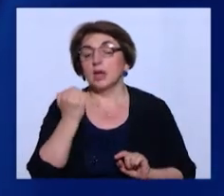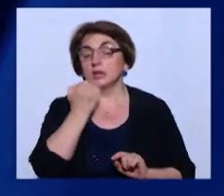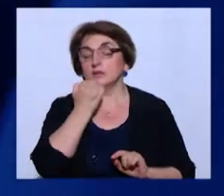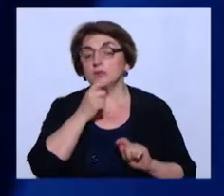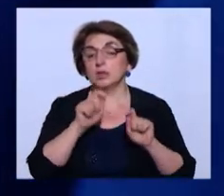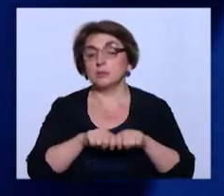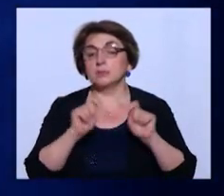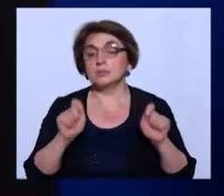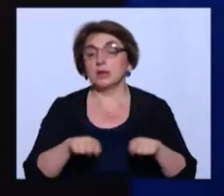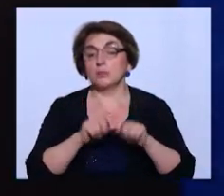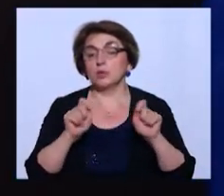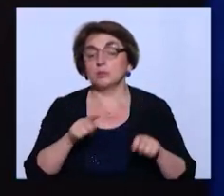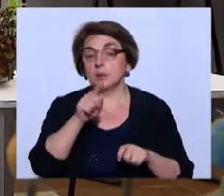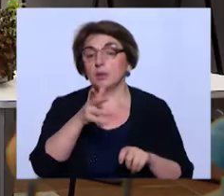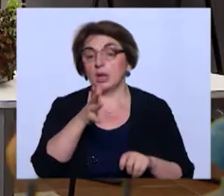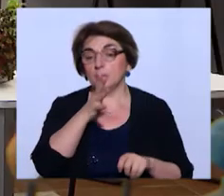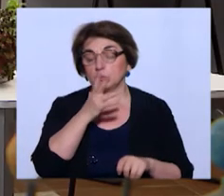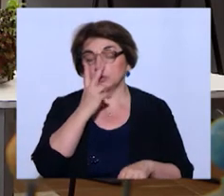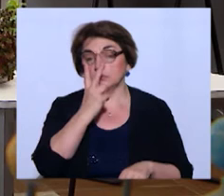ამ დროს.